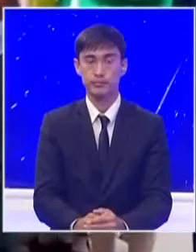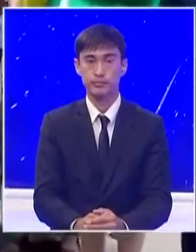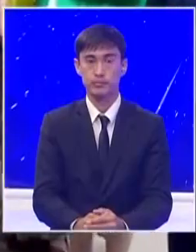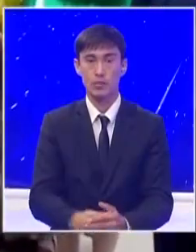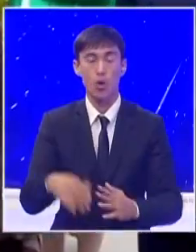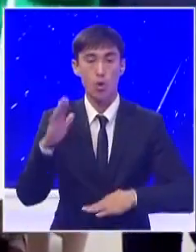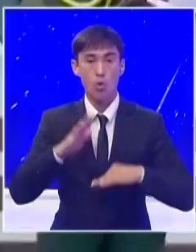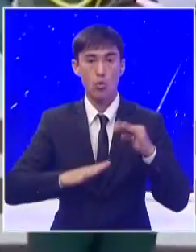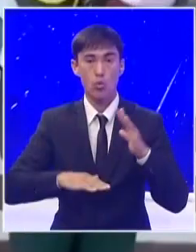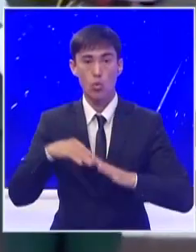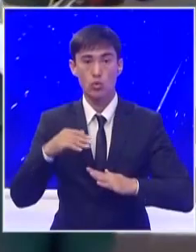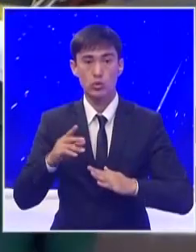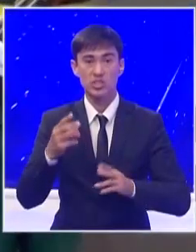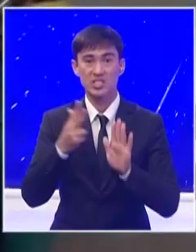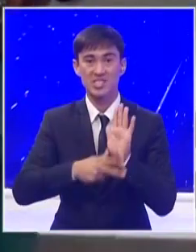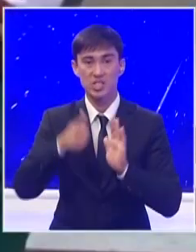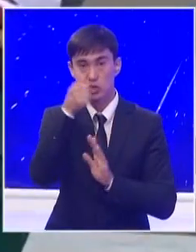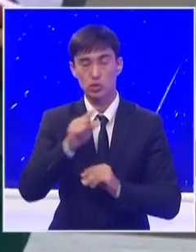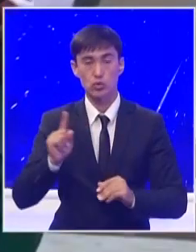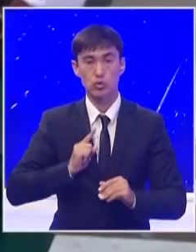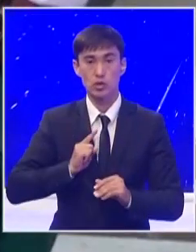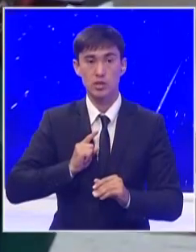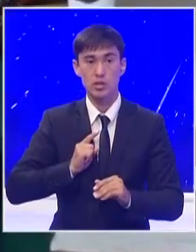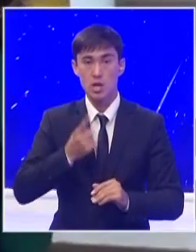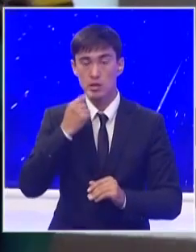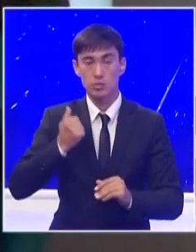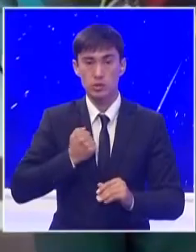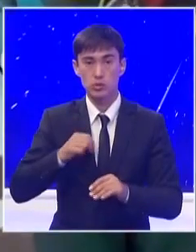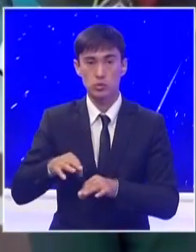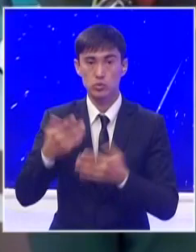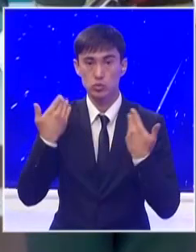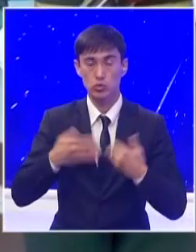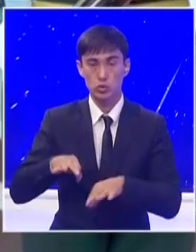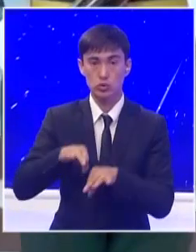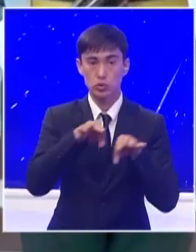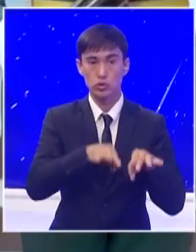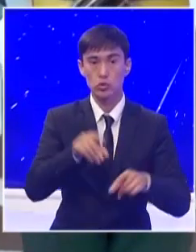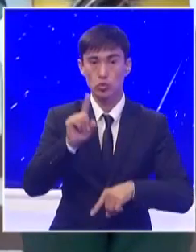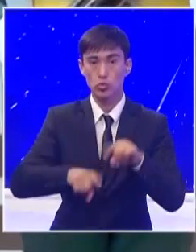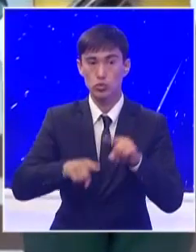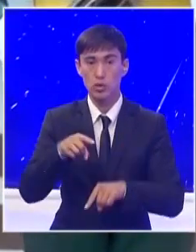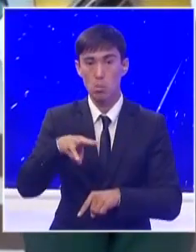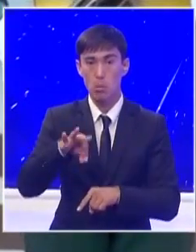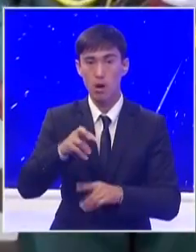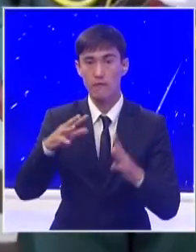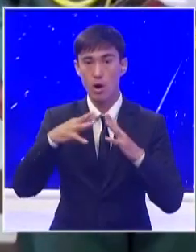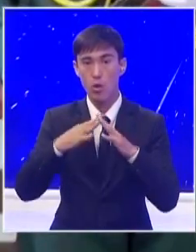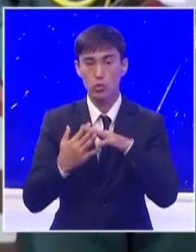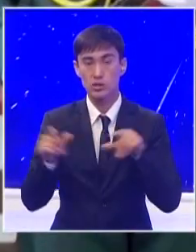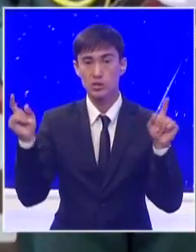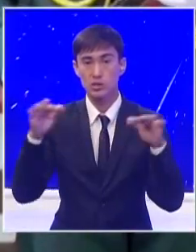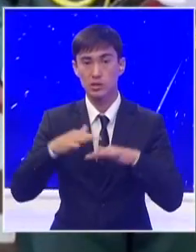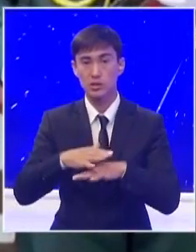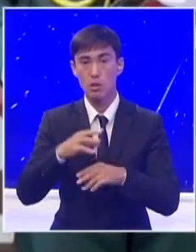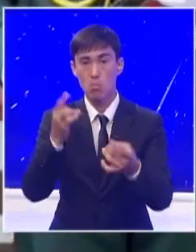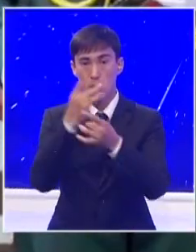көңіл тыншыды. 80 жыл күткен сарбаздың сүйегі жетті. Есілермен қоштасуға ағайын туыс Мыңбаевтағы ауылдастары жиналды. Мәдениет үйі